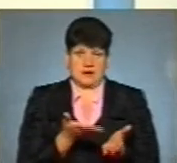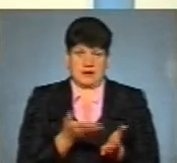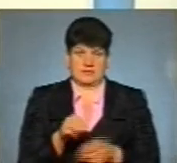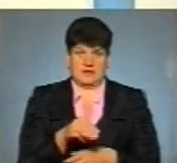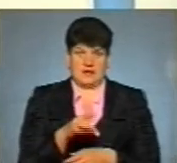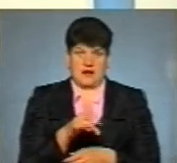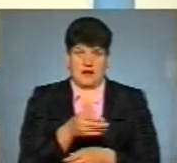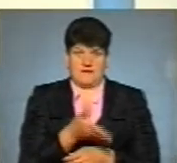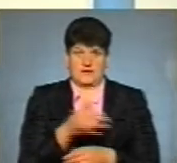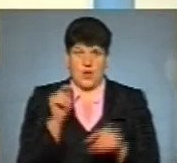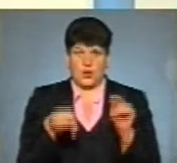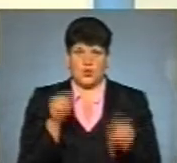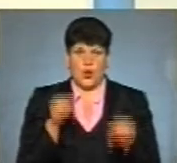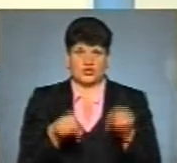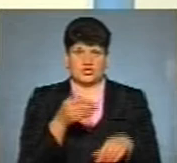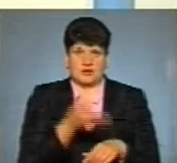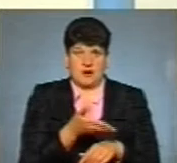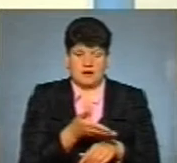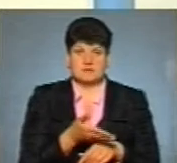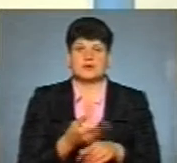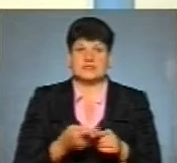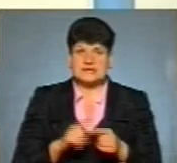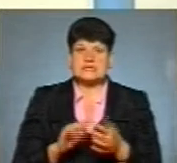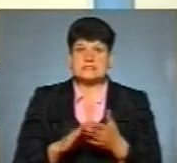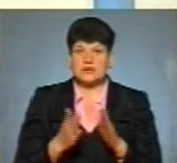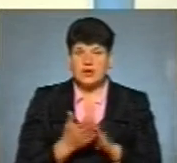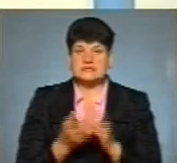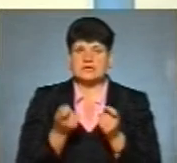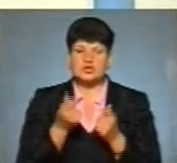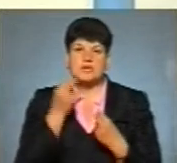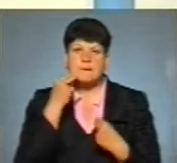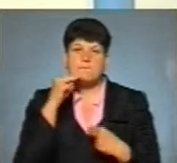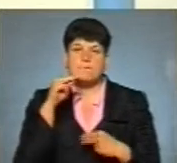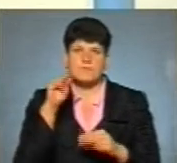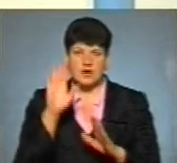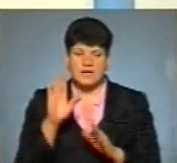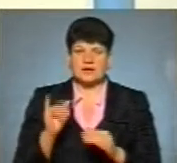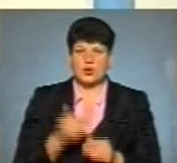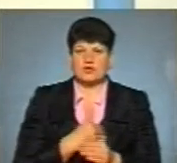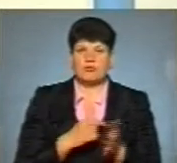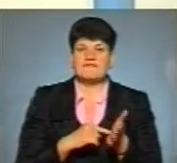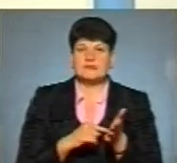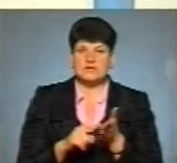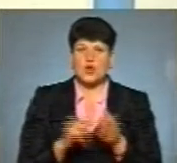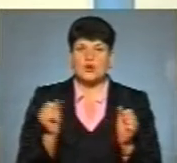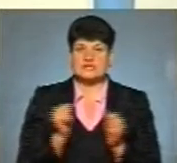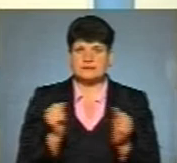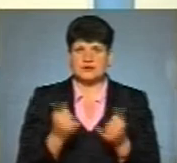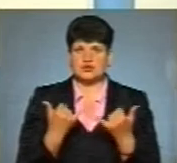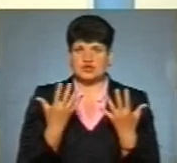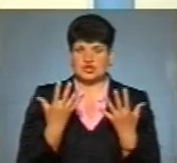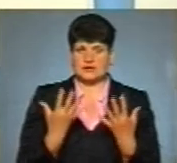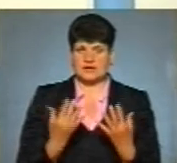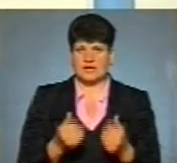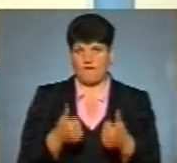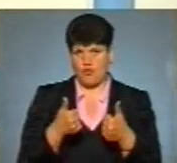травневим дощам, опадам, все ж таки ситуація досить суттєво поправилася і я хотів би відмітити, що зима зараз на сьогоднішній день